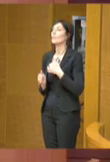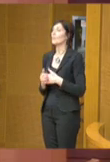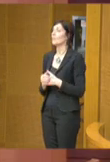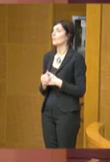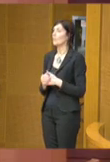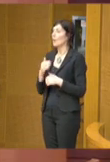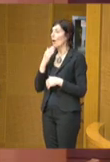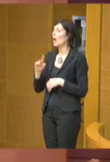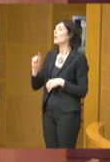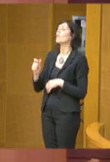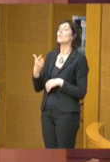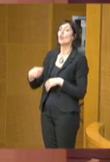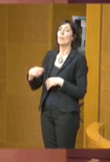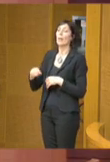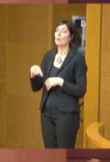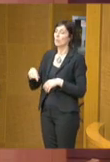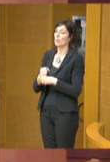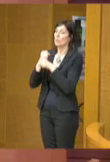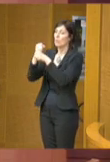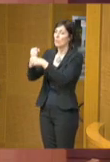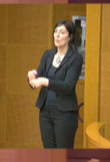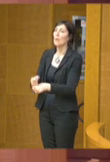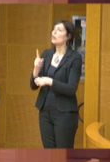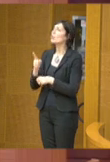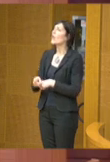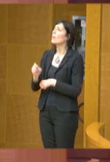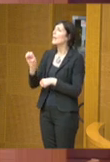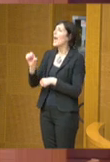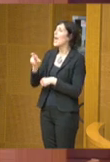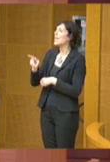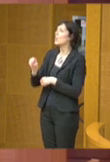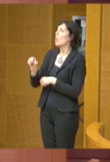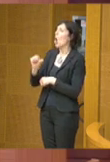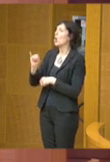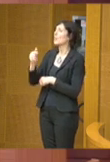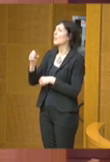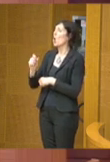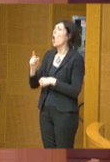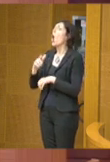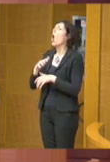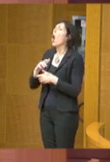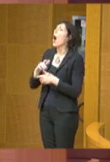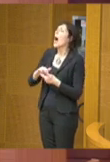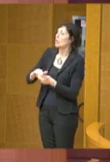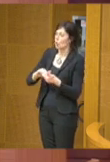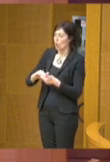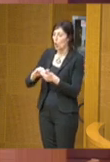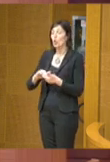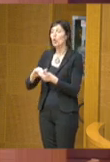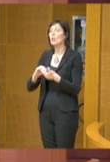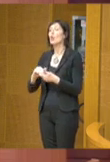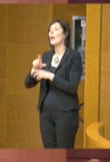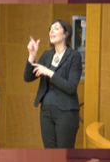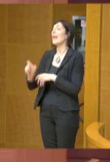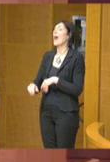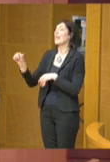Grazie Vicepresidente, lascerei ora la parola a Giuseppina Esposito dell'Associazione Italiana Sclerosi Laterale Amiotrofica.